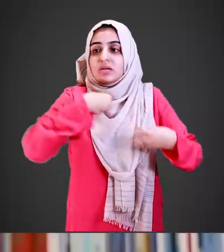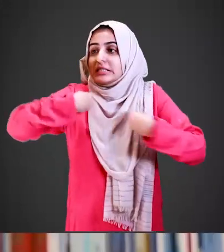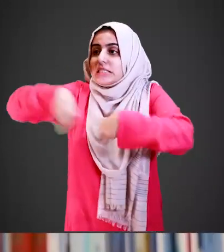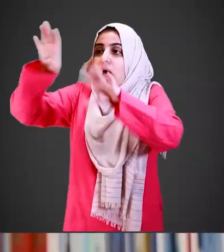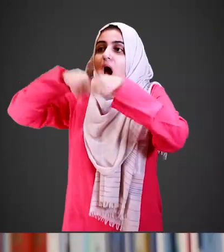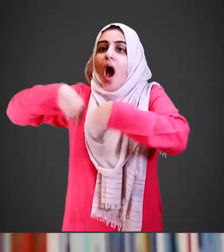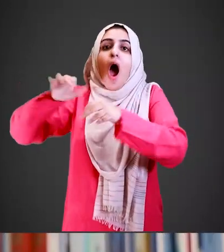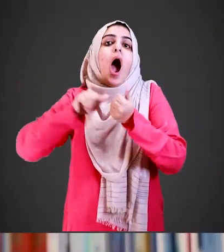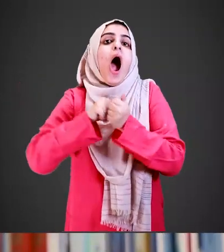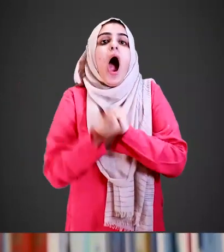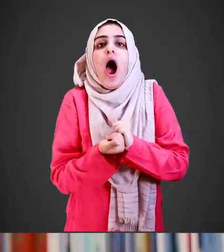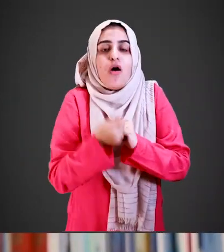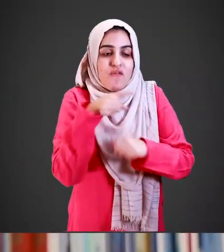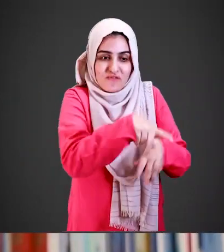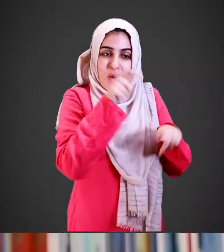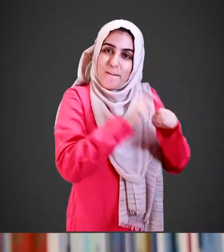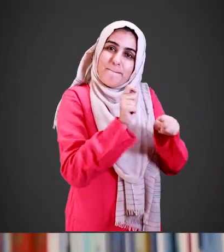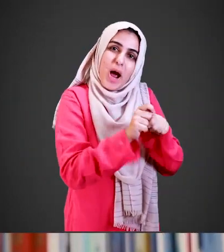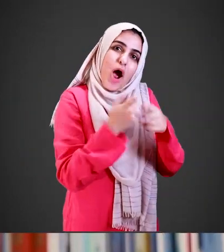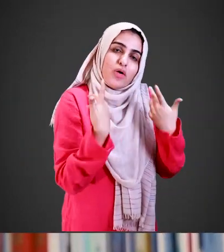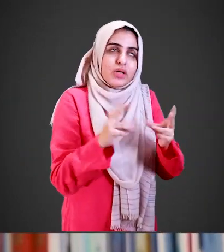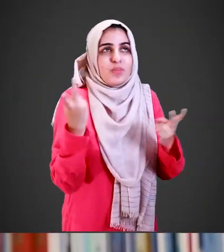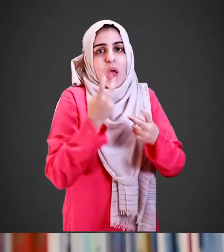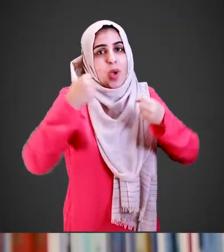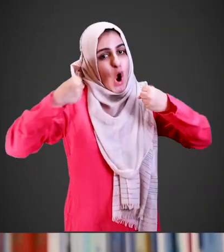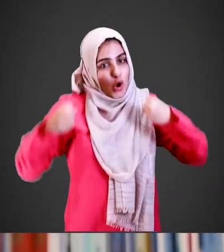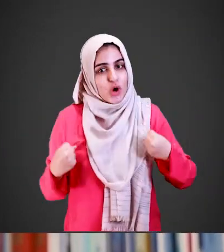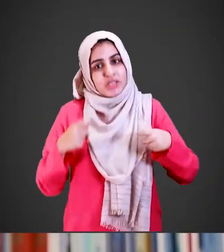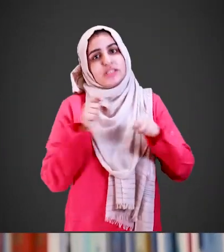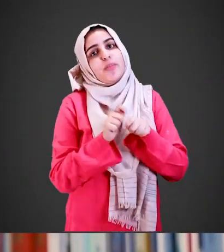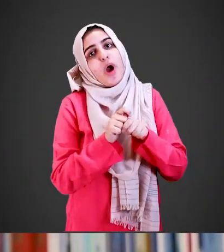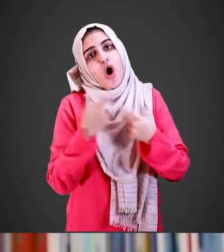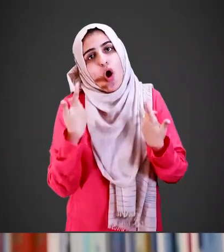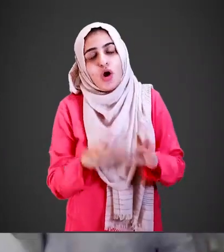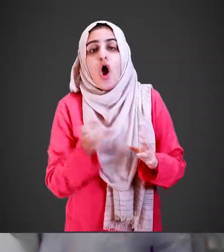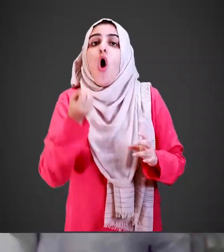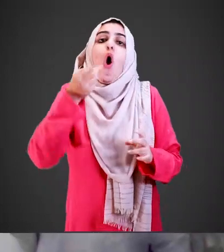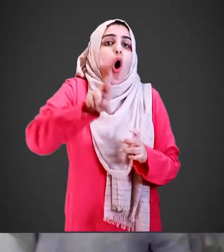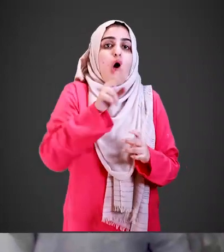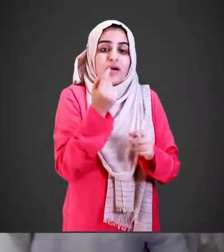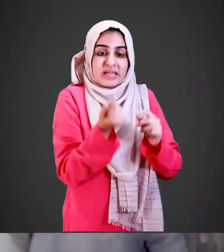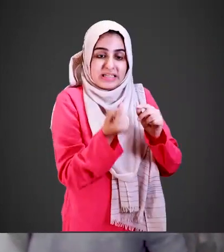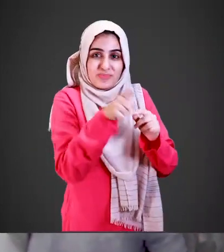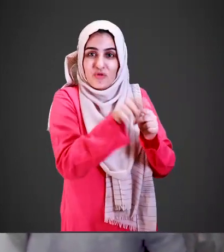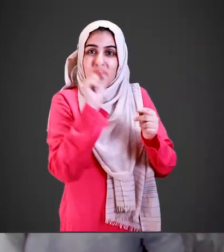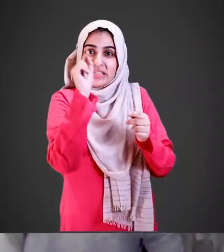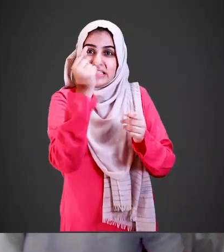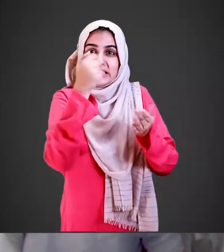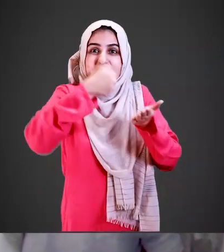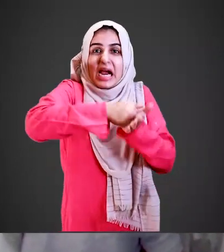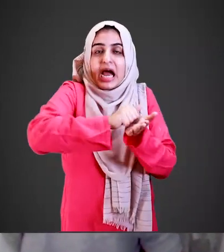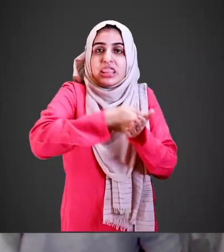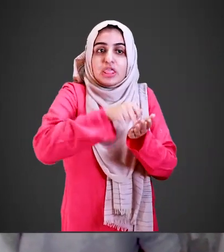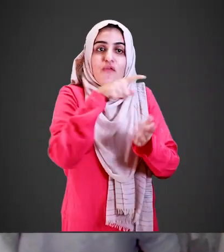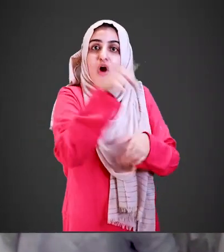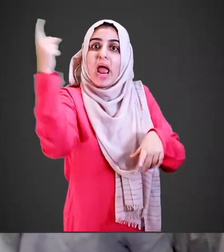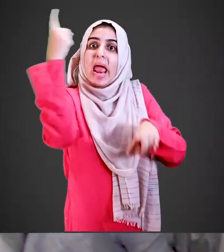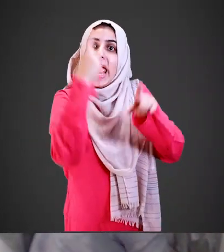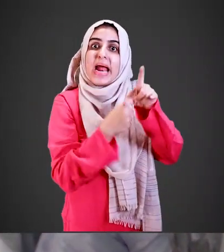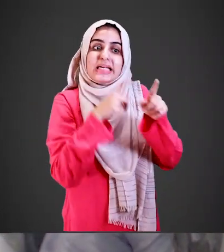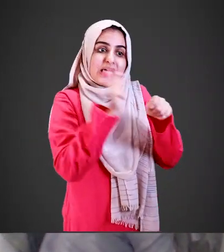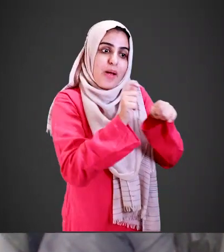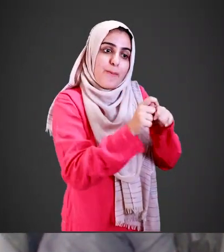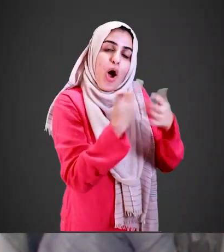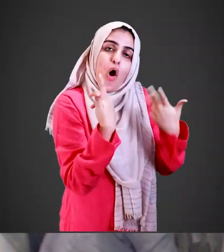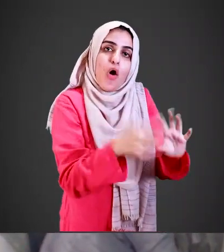जो आपने प्रोडक्शन की है, जो आपने कुर्सी बनाई है, ये टोटल जितनी आपने गंदम एक साल में पैदावार जिसकी हुई है उसकी